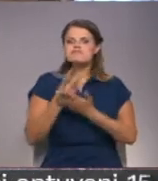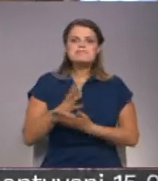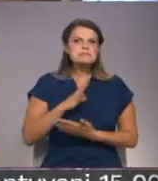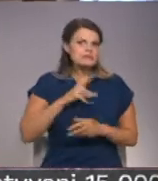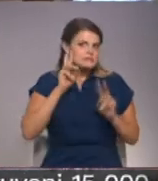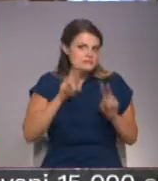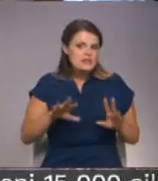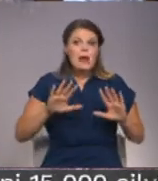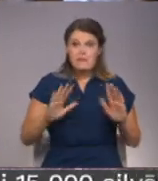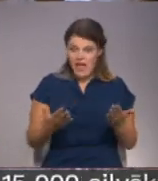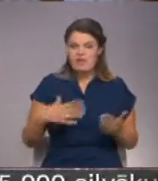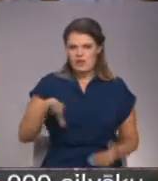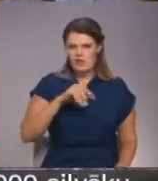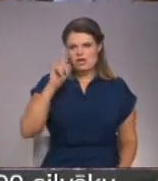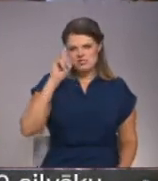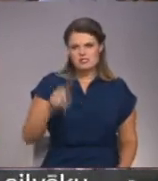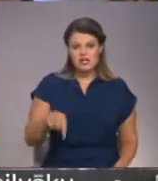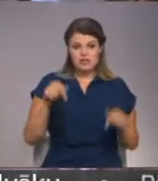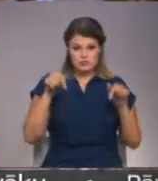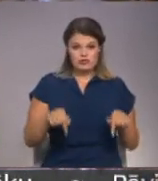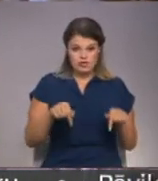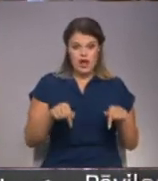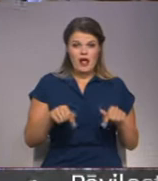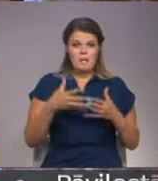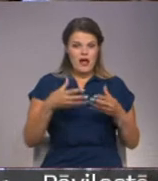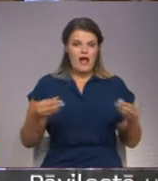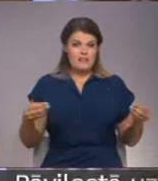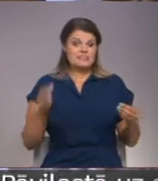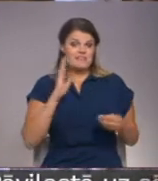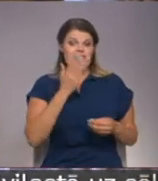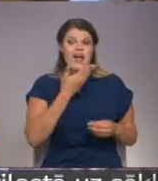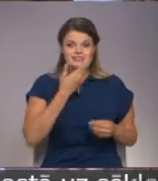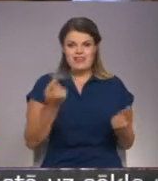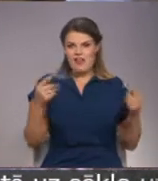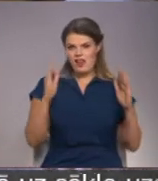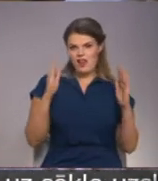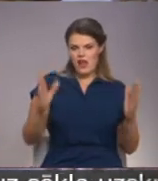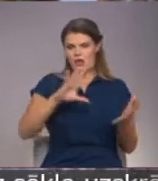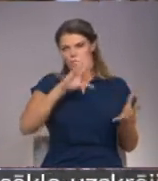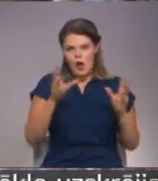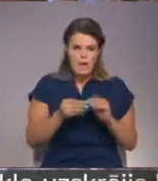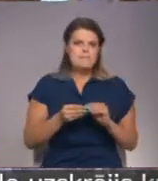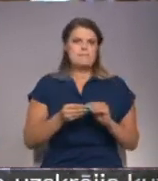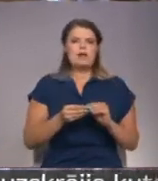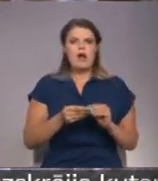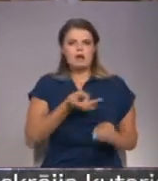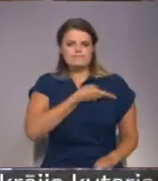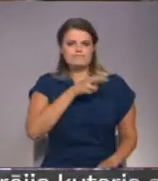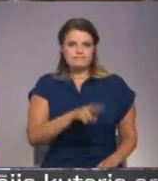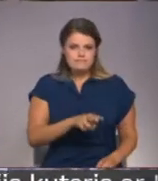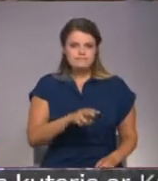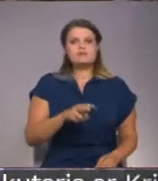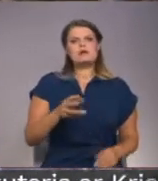gulējuši, bet mēs zinām, ka šajā te pavasarī un vasarā pavisam ir krituši